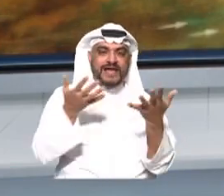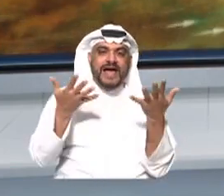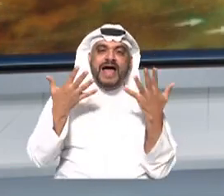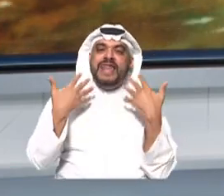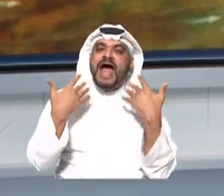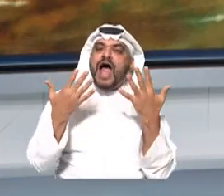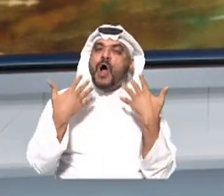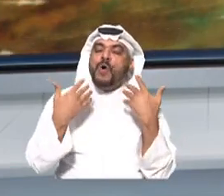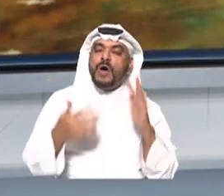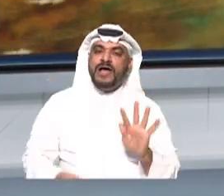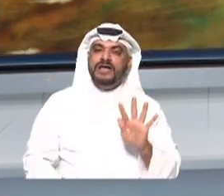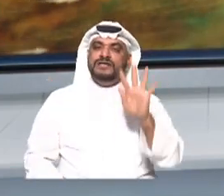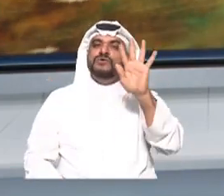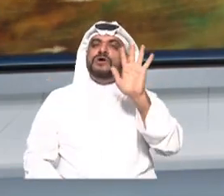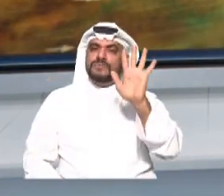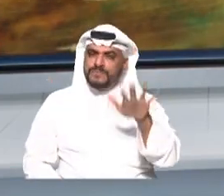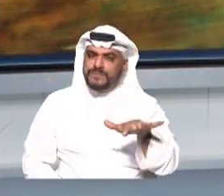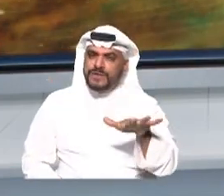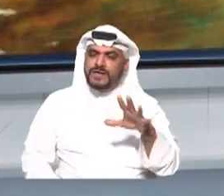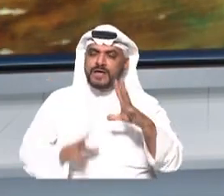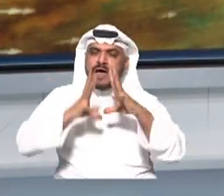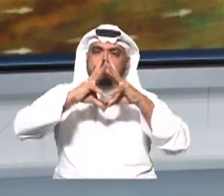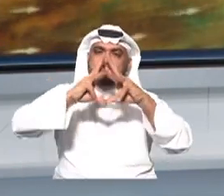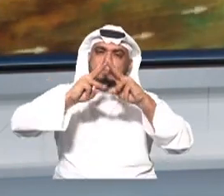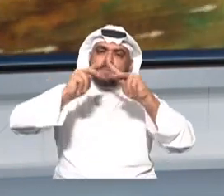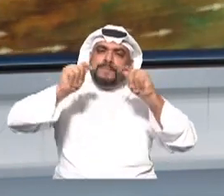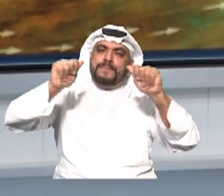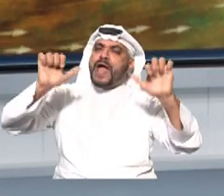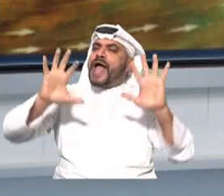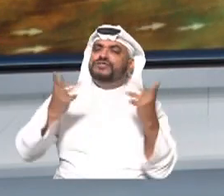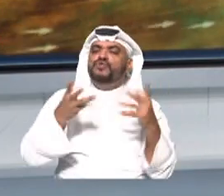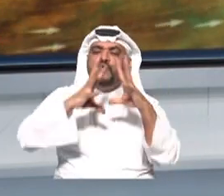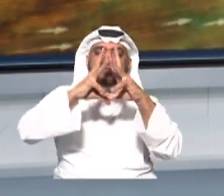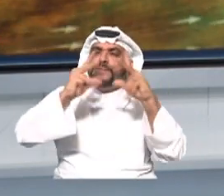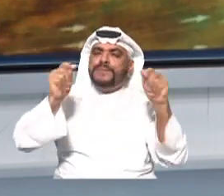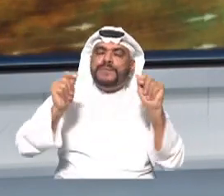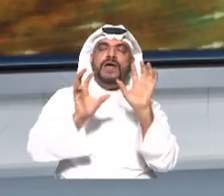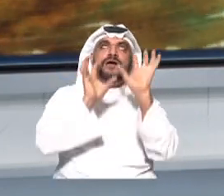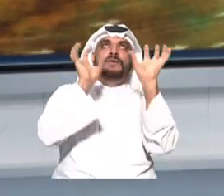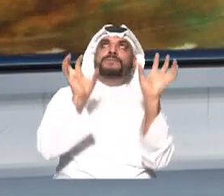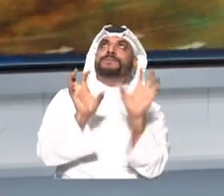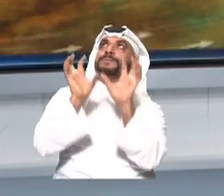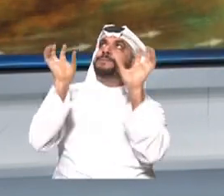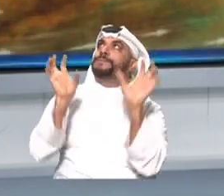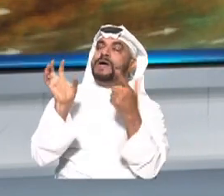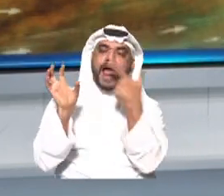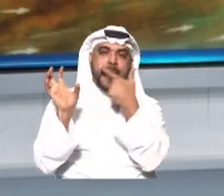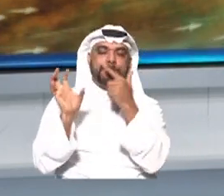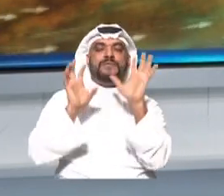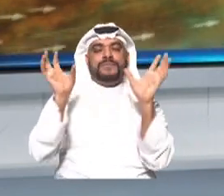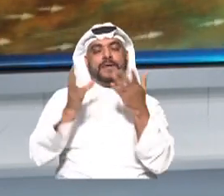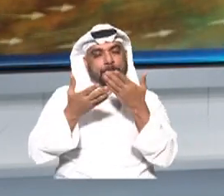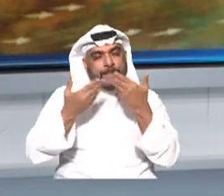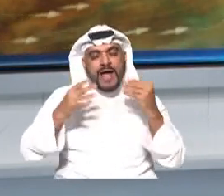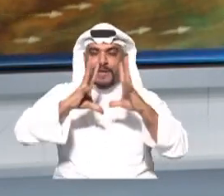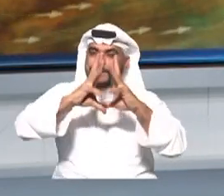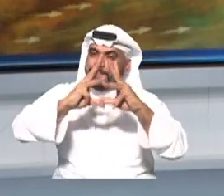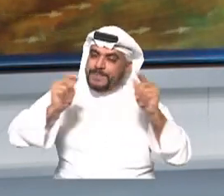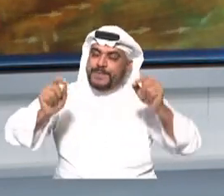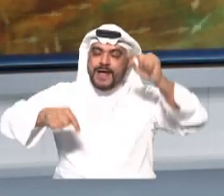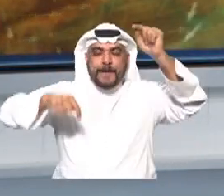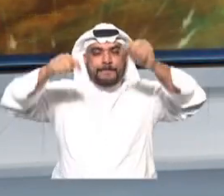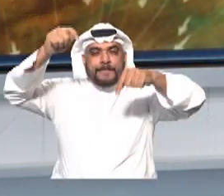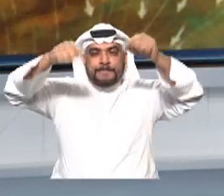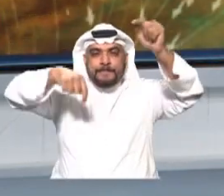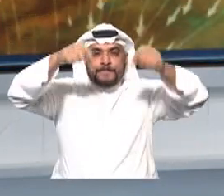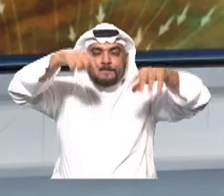شمالية غربية راح تبدي تقل السحب تدريجيا، وأيضا تتراجع معها فرص الأمطار نسبيا في صباح يوم الغد،